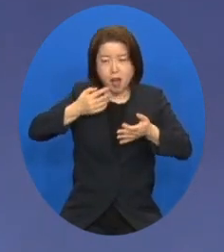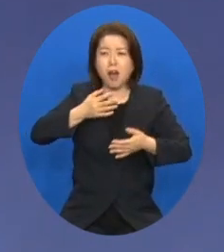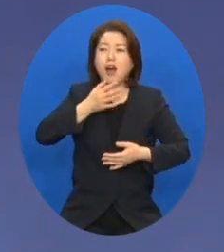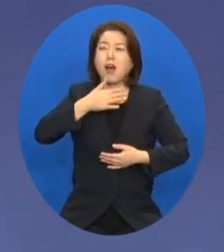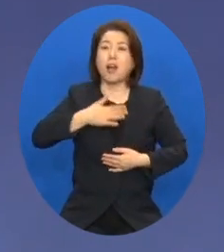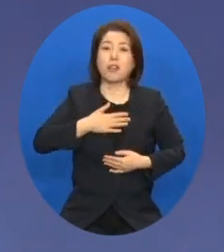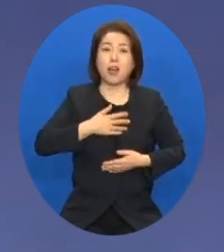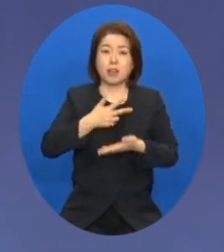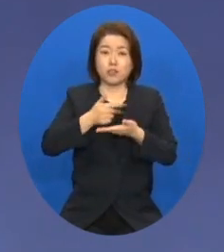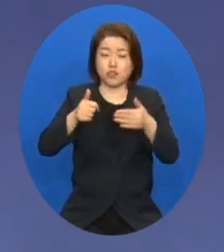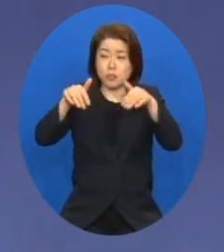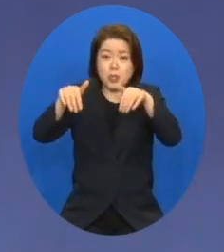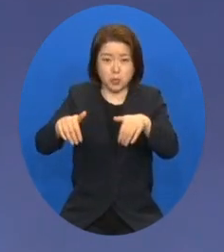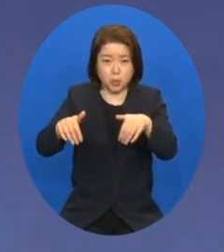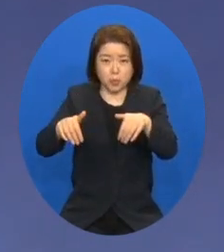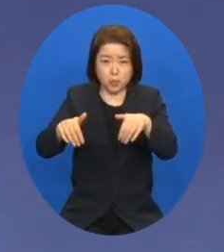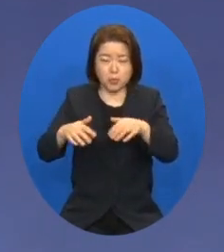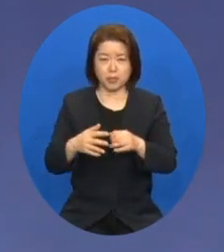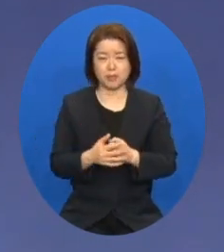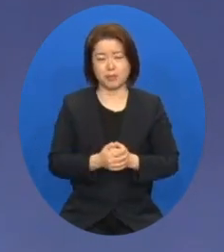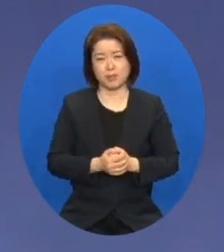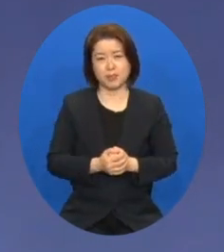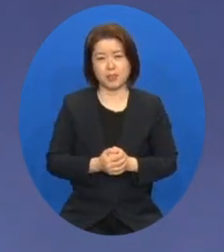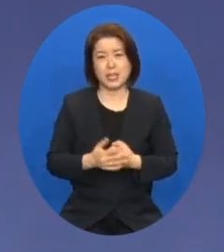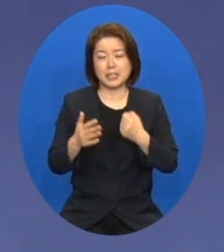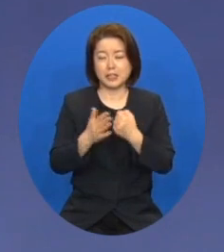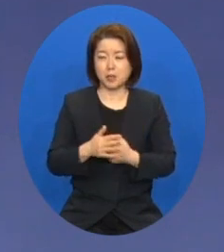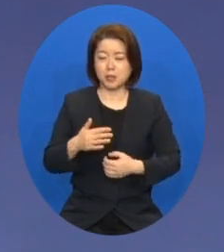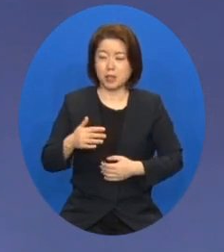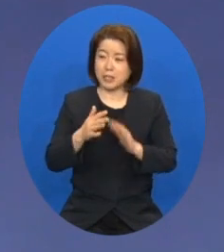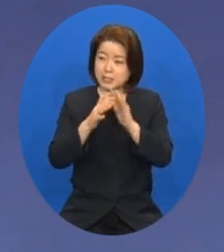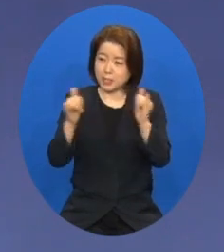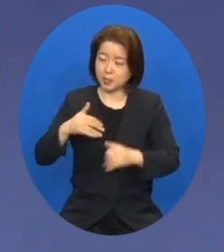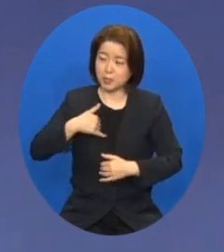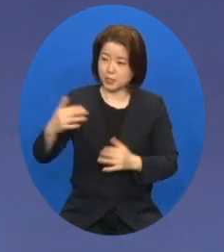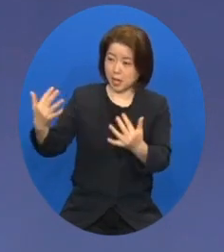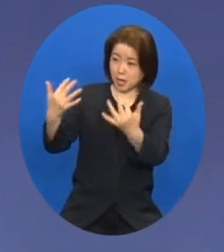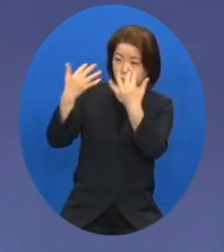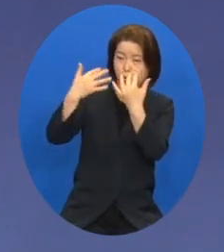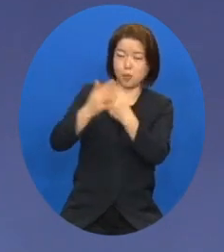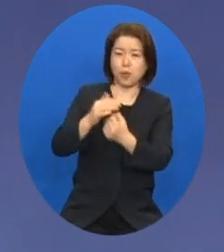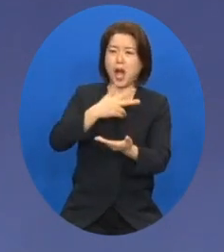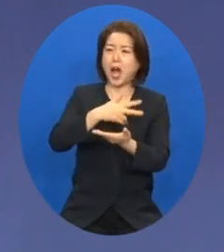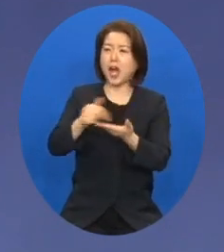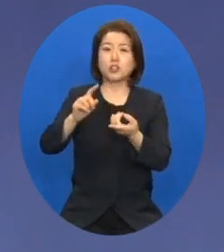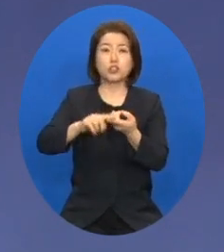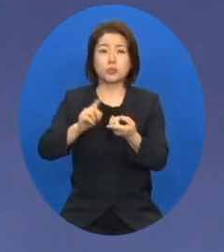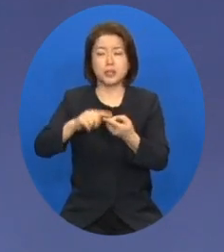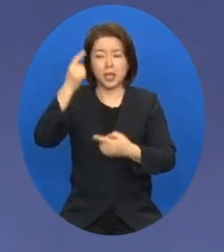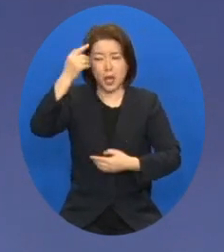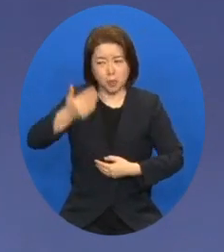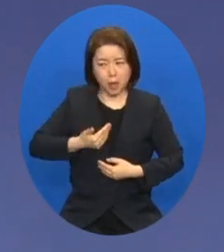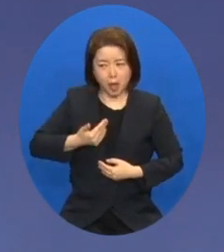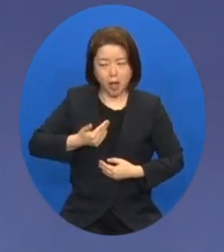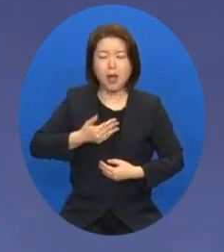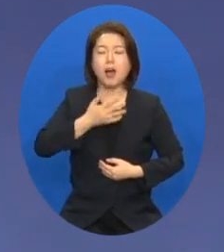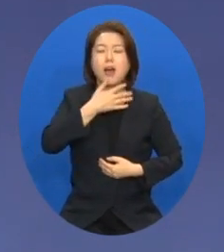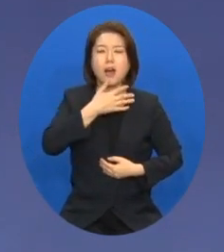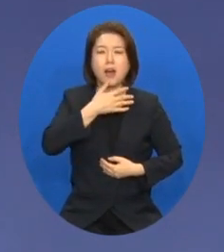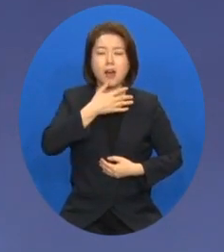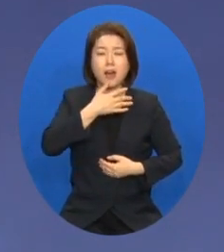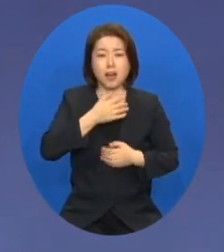종입니다 그러니까 사람들이 저를 보면 주님에 대해서 물을 신흥 거구나